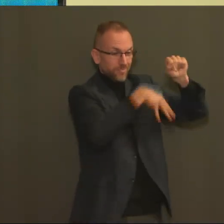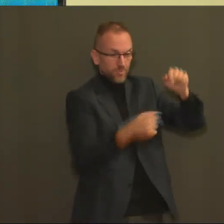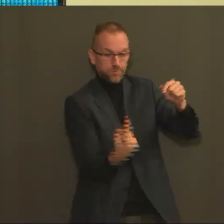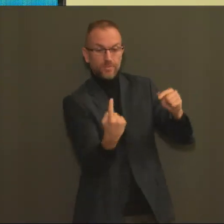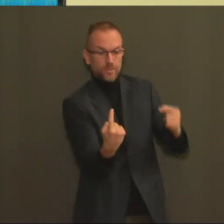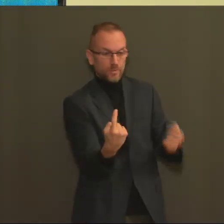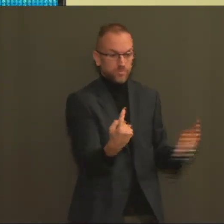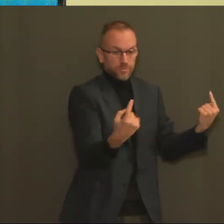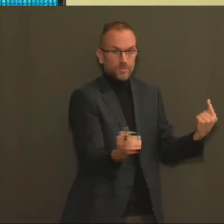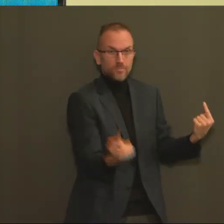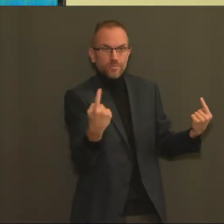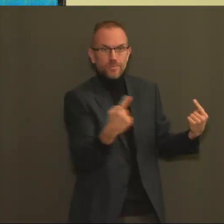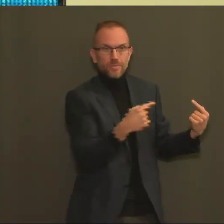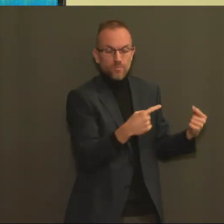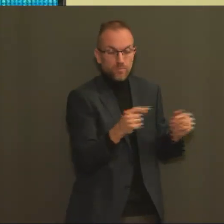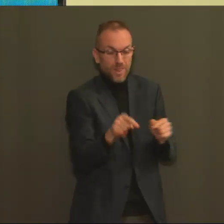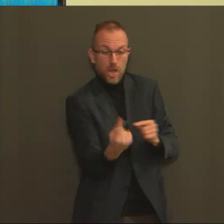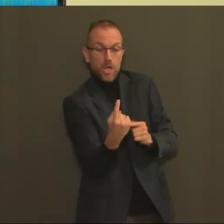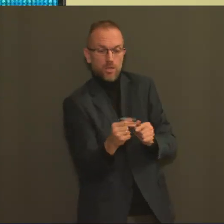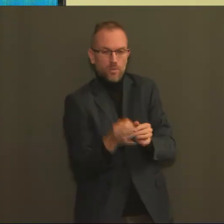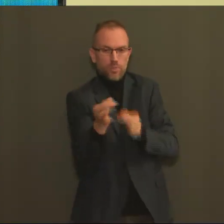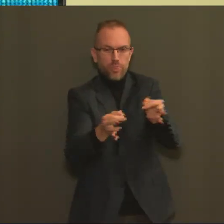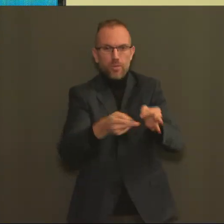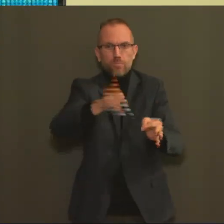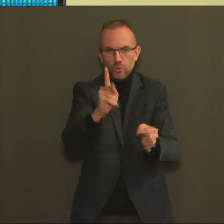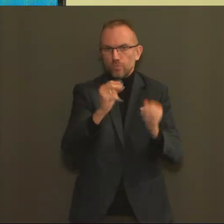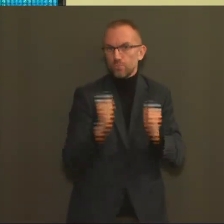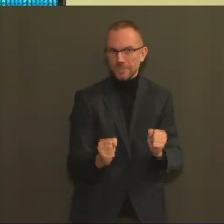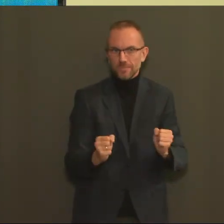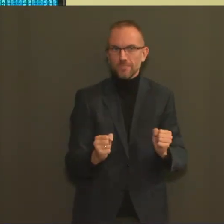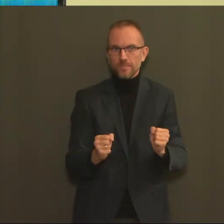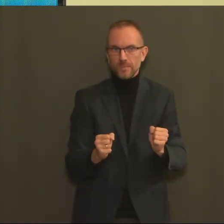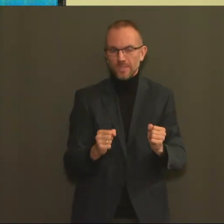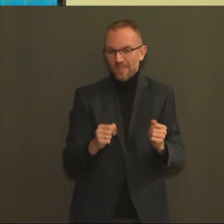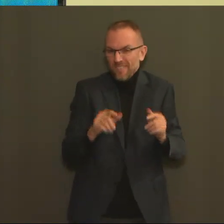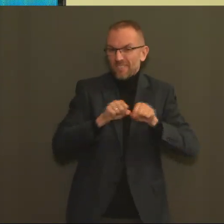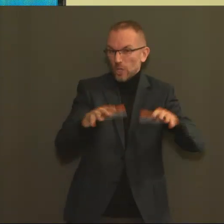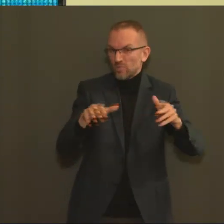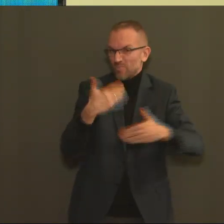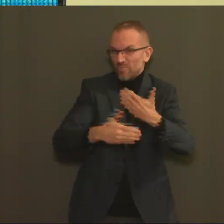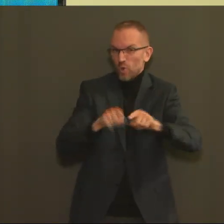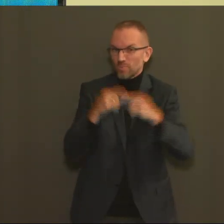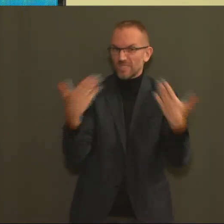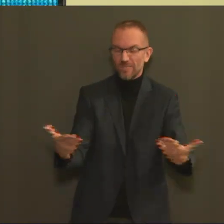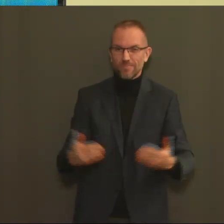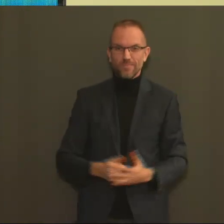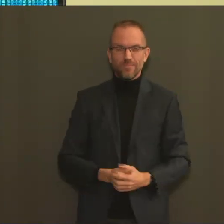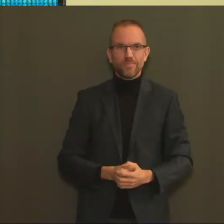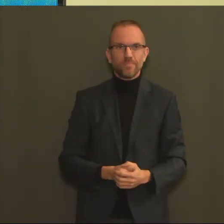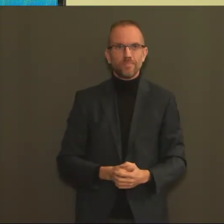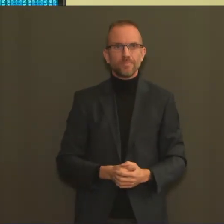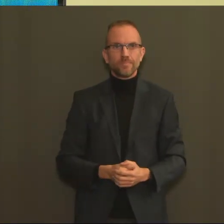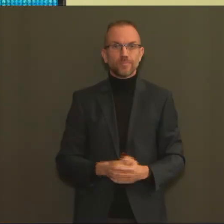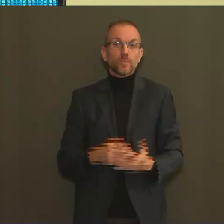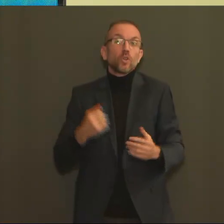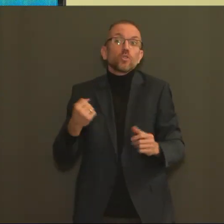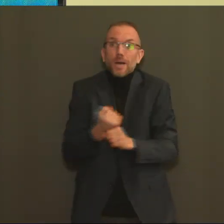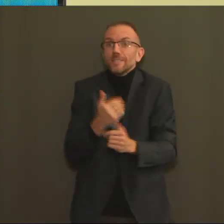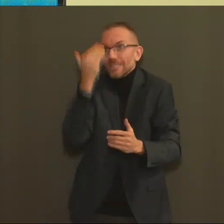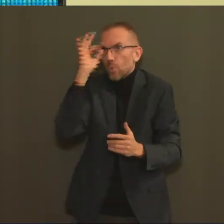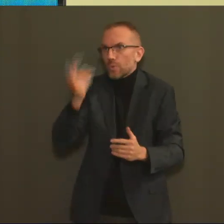jan palach film oh ze ziet u niveau die show die zijn moeder was smal porno nogmaals dus zo diep de figuur ski moet fancy